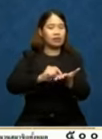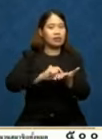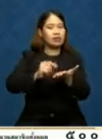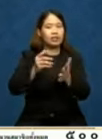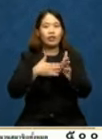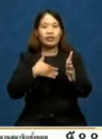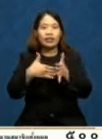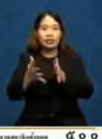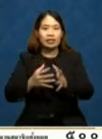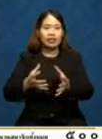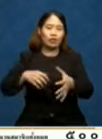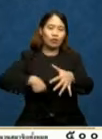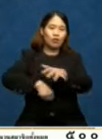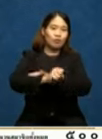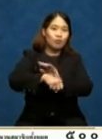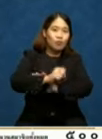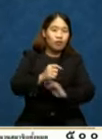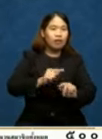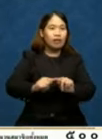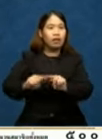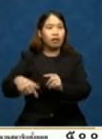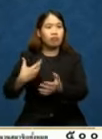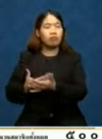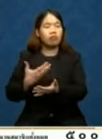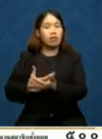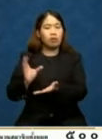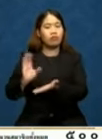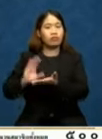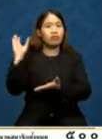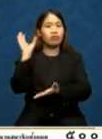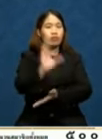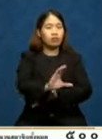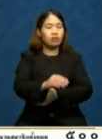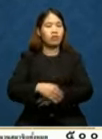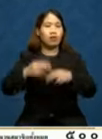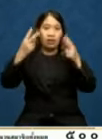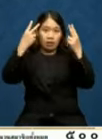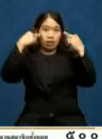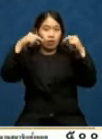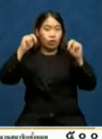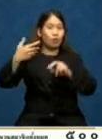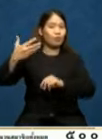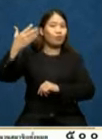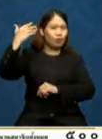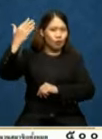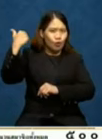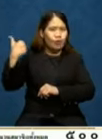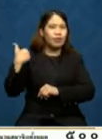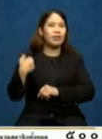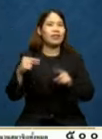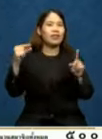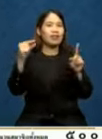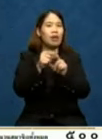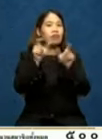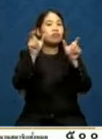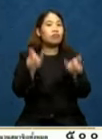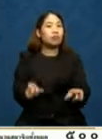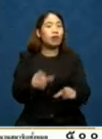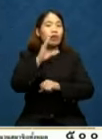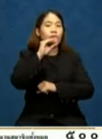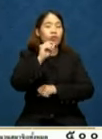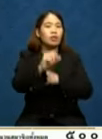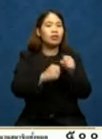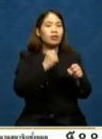สิ่งทุกอย่างให้เด็กใช้เงินก็หลายบาทค่ะท่านนายกรัฐมนตรีในอดีตเองนะคะก็มีคำขวัญวันเด็กให้ตั้ง